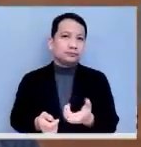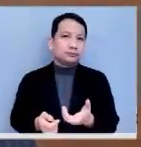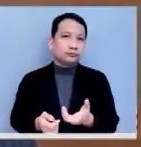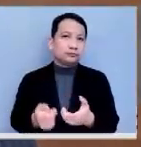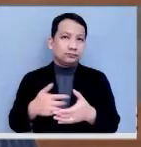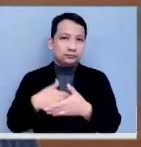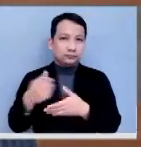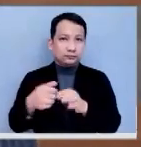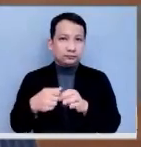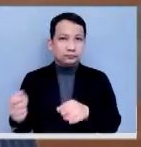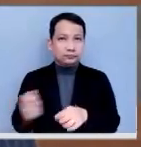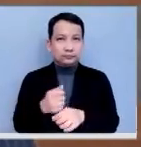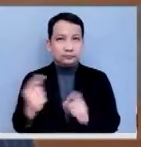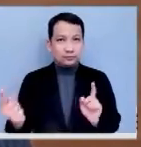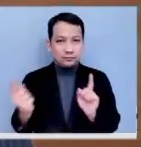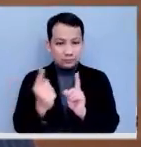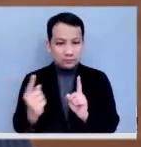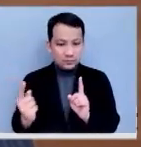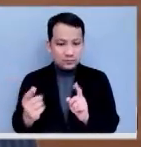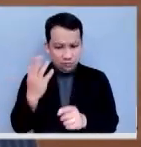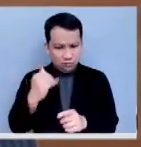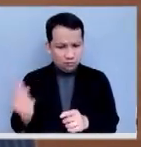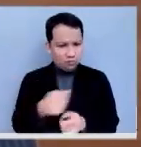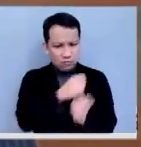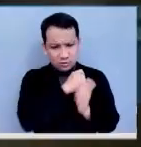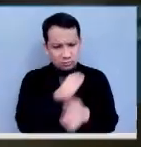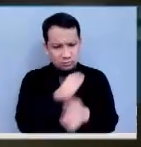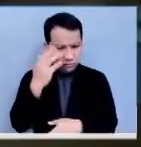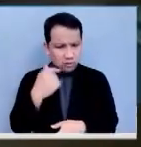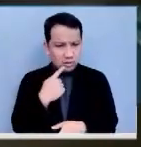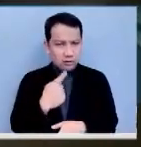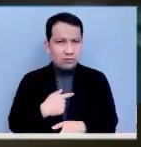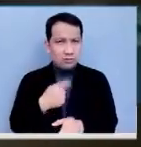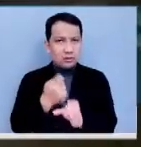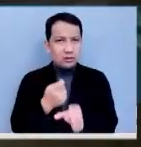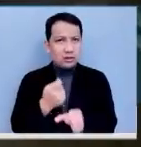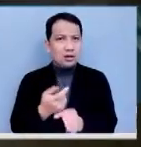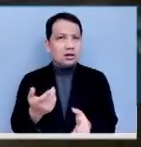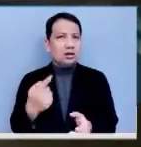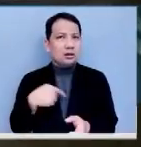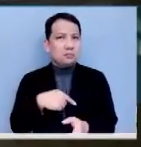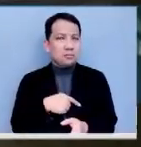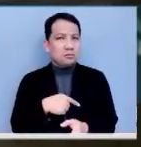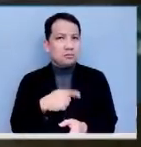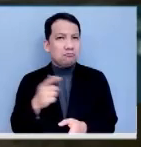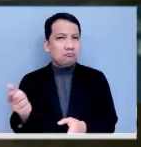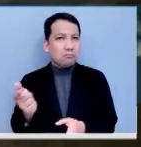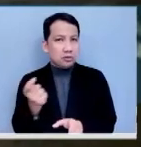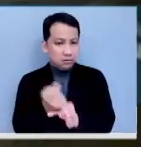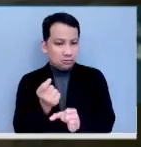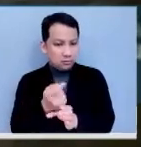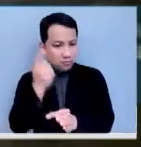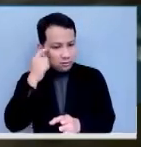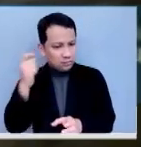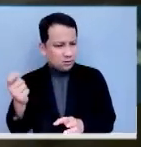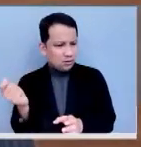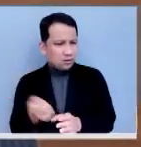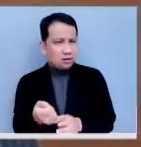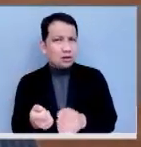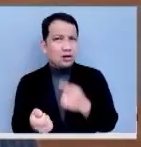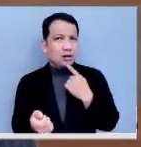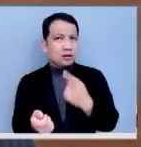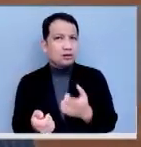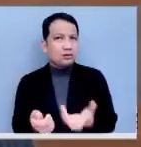biktima at in-approach yung suspect kung bakit hinampas yung kanyang taxi. At dahil sa ang iniisip nga ng suspect is